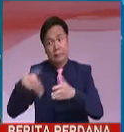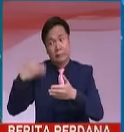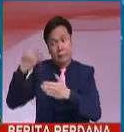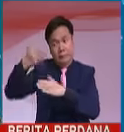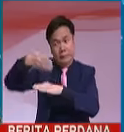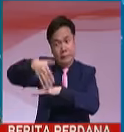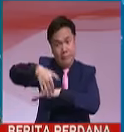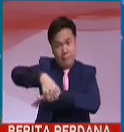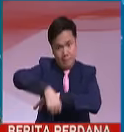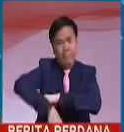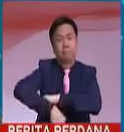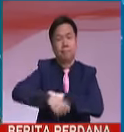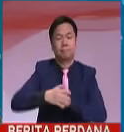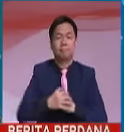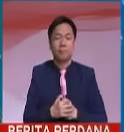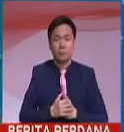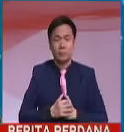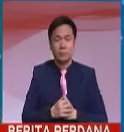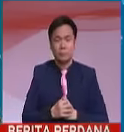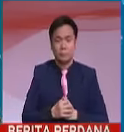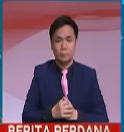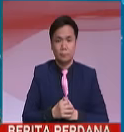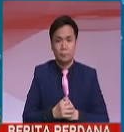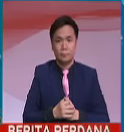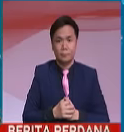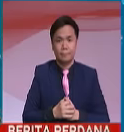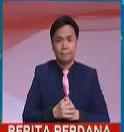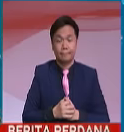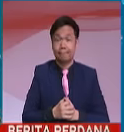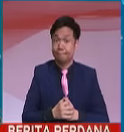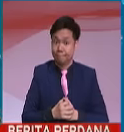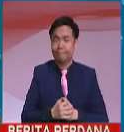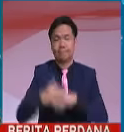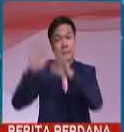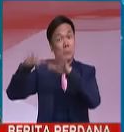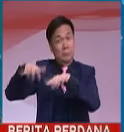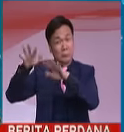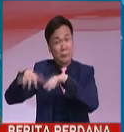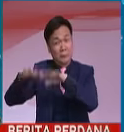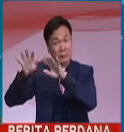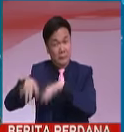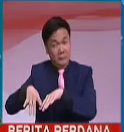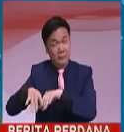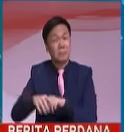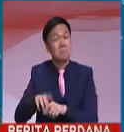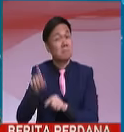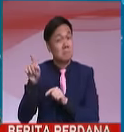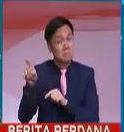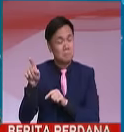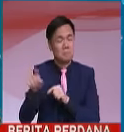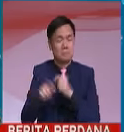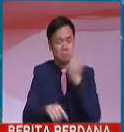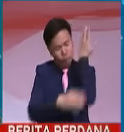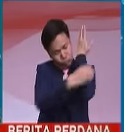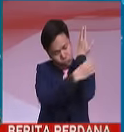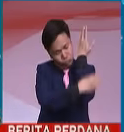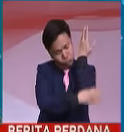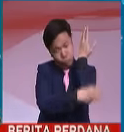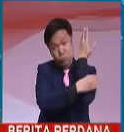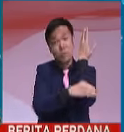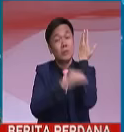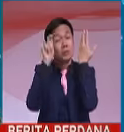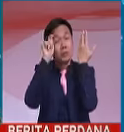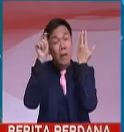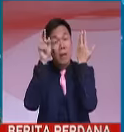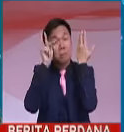sehingga kelewat malam nanti menikah hujan yang kini sedang melakukan melibatkan bahagian pantai timur Semenanjung